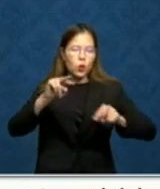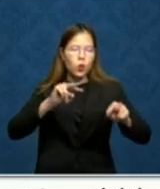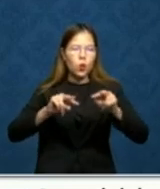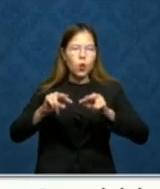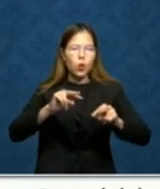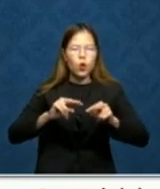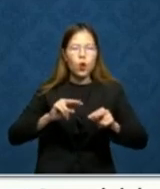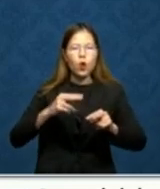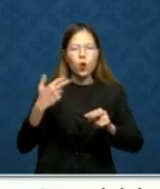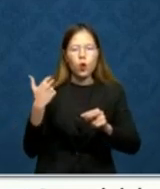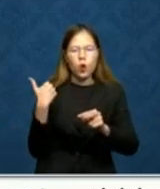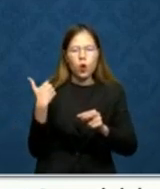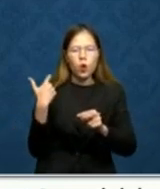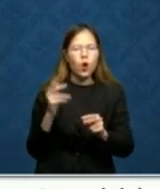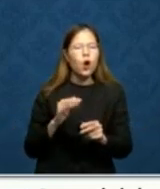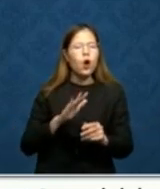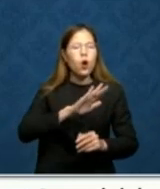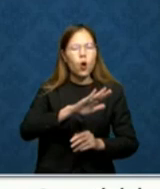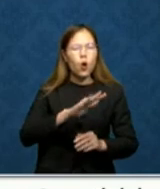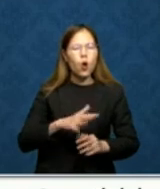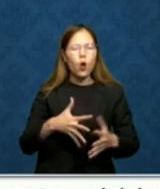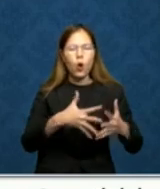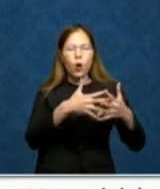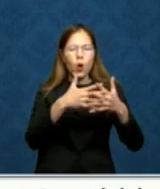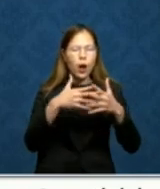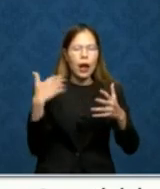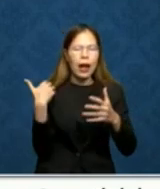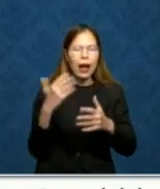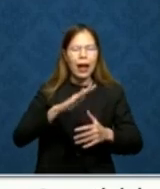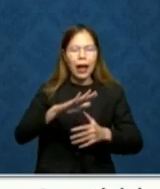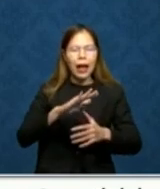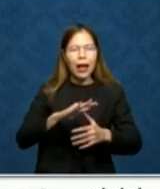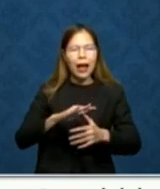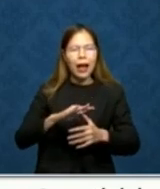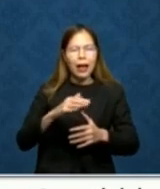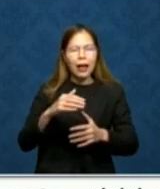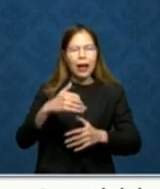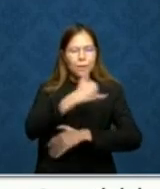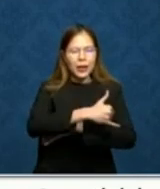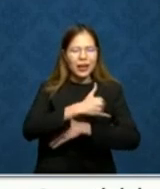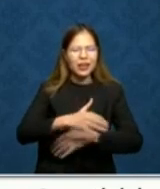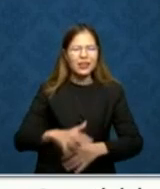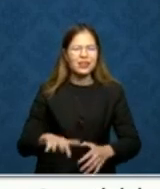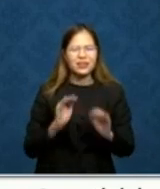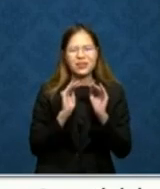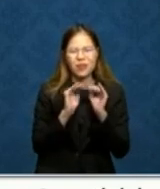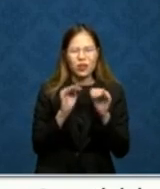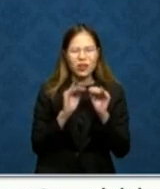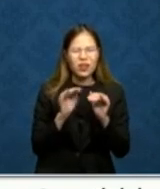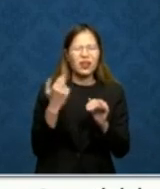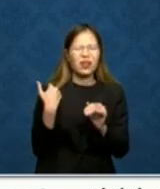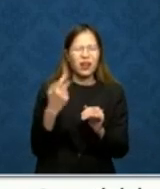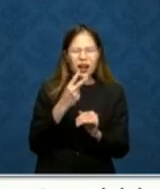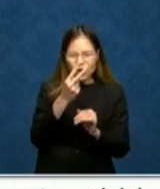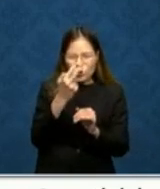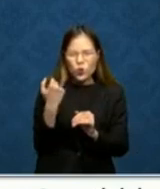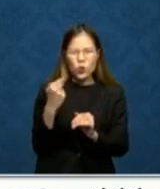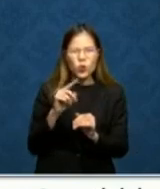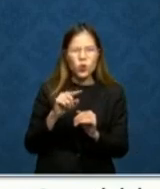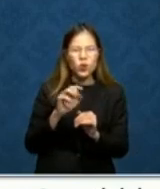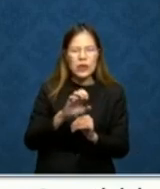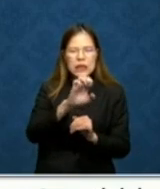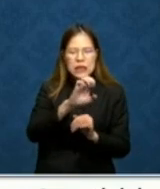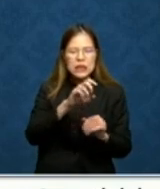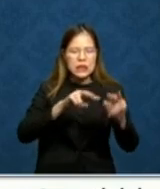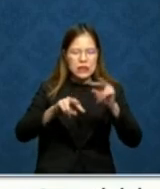เป็นแพลตฟอร์มที่ช่วยเหลือผู้คนในเรื่องของการคุกคามทางเพศบนโลกออนไลน์ค่ะหน้าถัดไปเลยค่ะหน้าที่ระบบบาทของ eSafety นะ